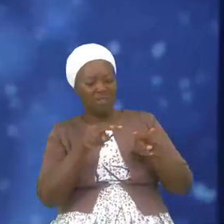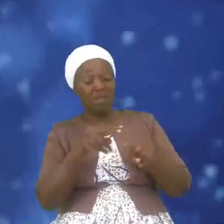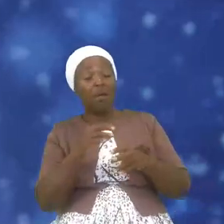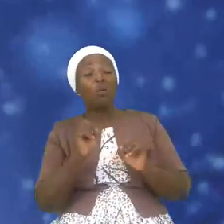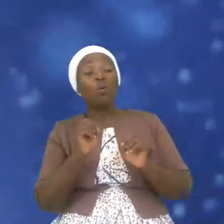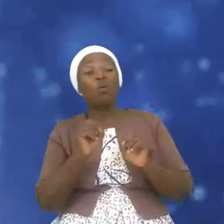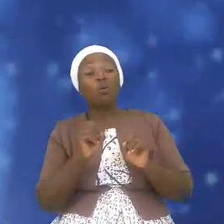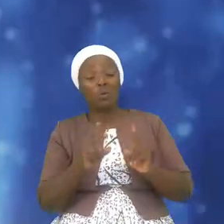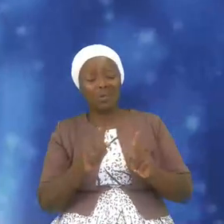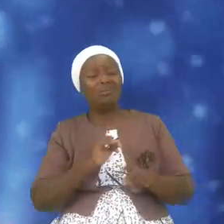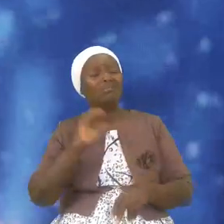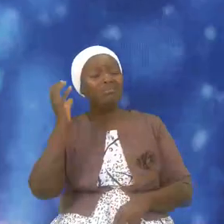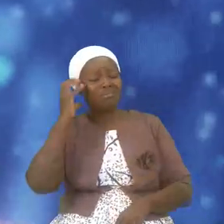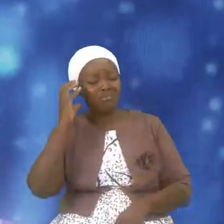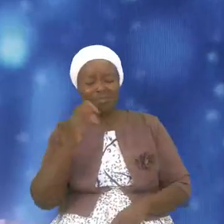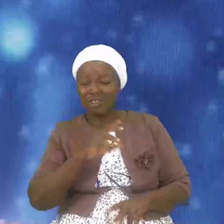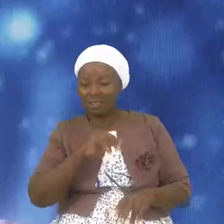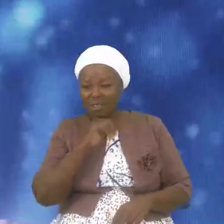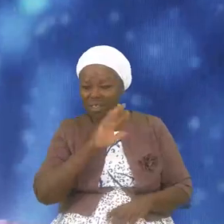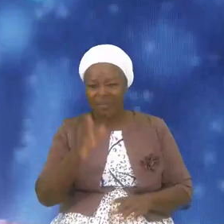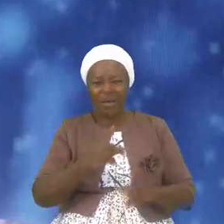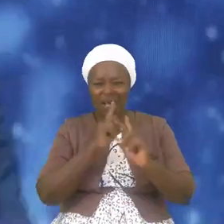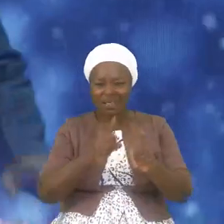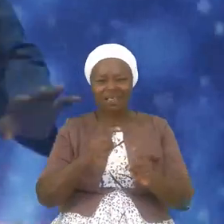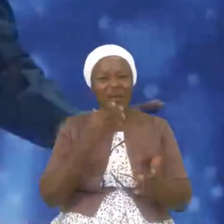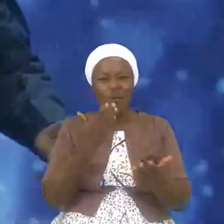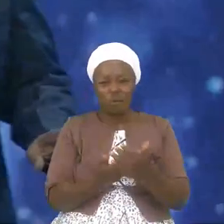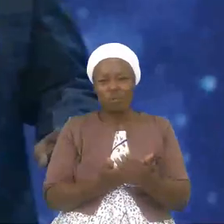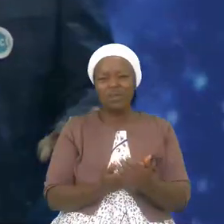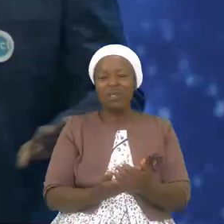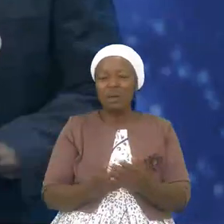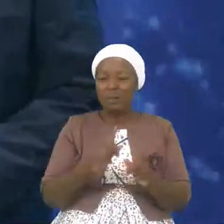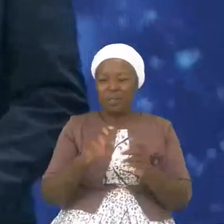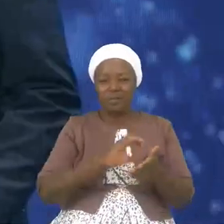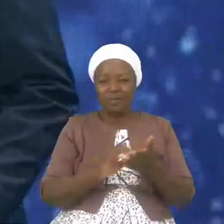répondu de façon appropriée. On dit dans le verset 28.